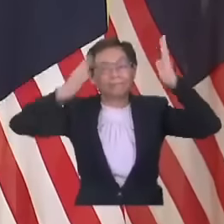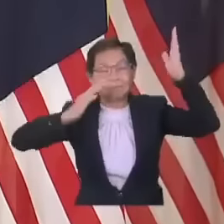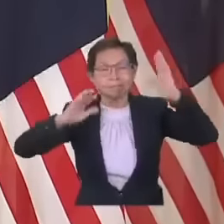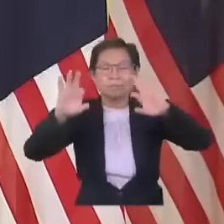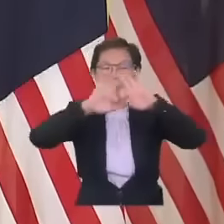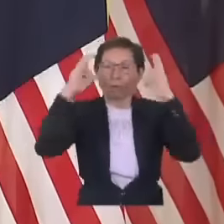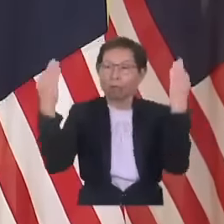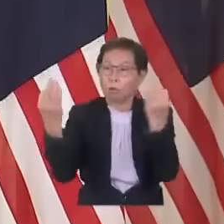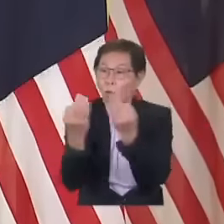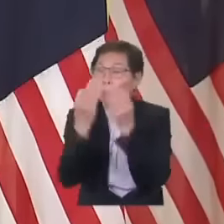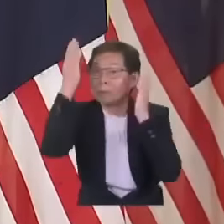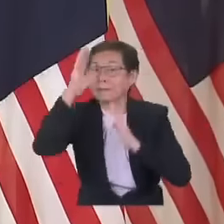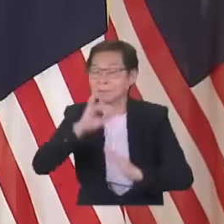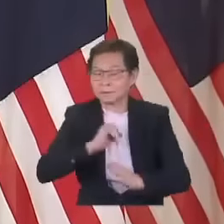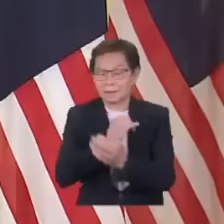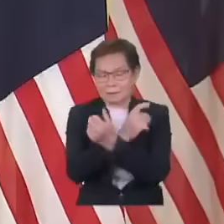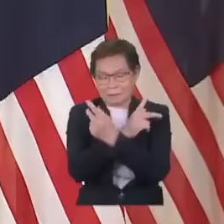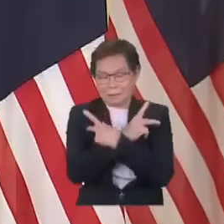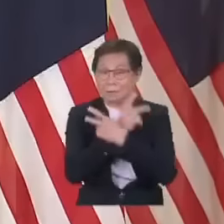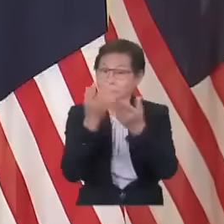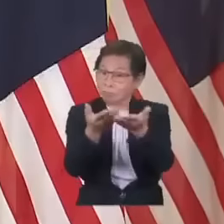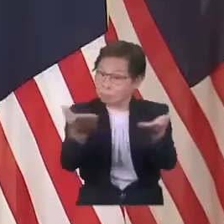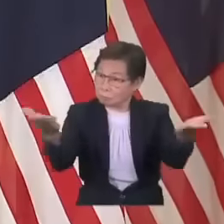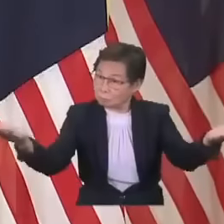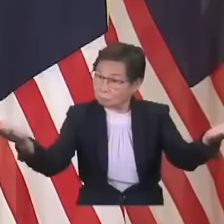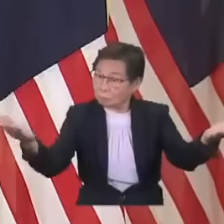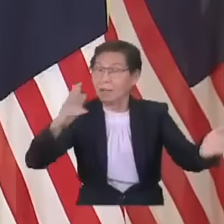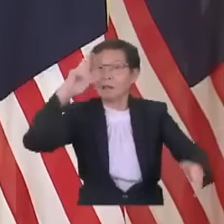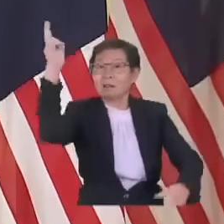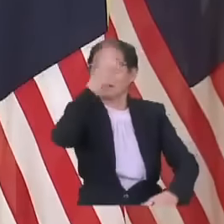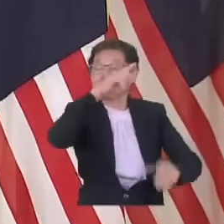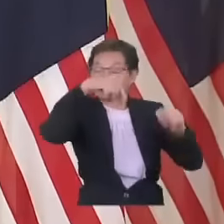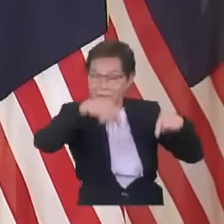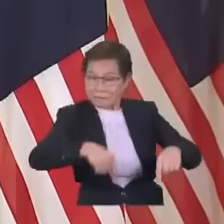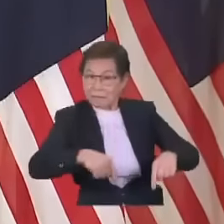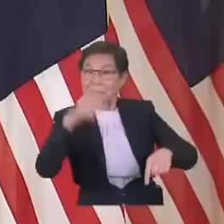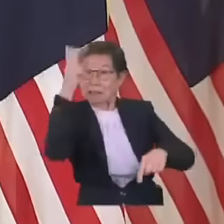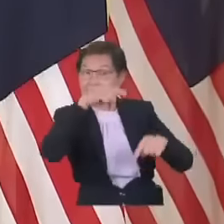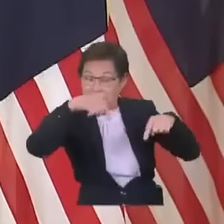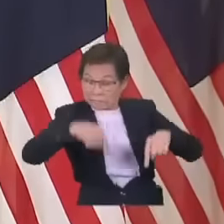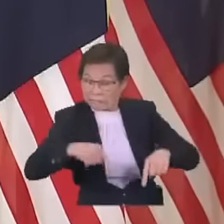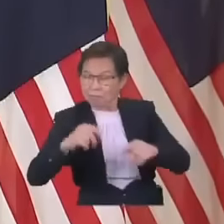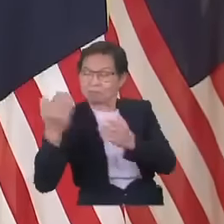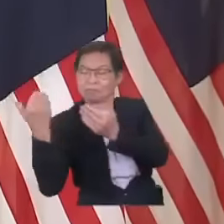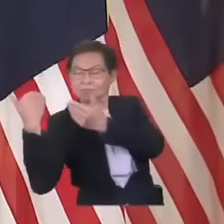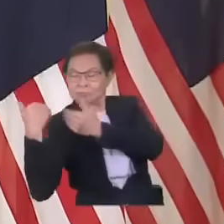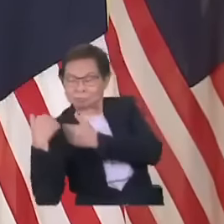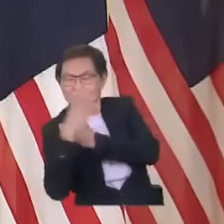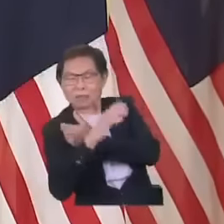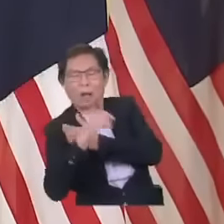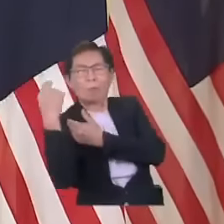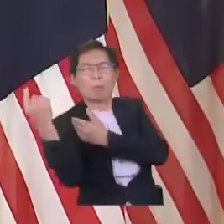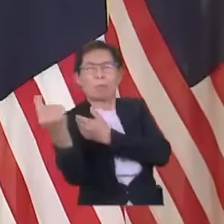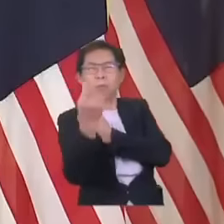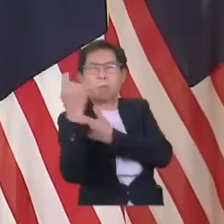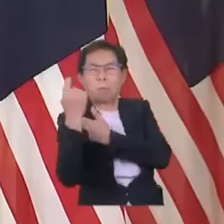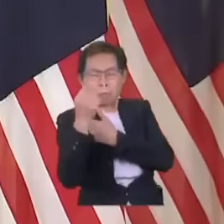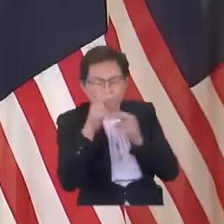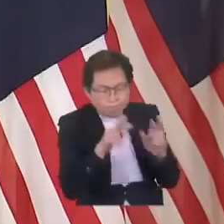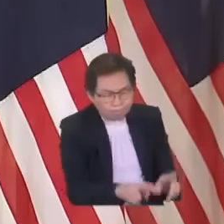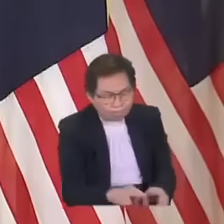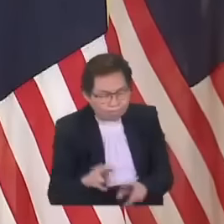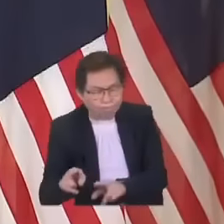keluarga Malaysia yang saya kasih sekalian kerajaan ini bertanggung jawab dan sancase membuat